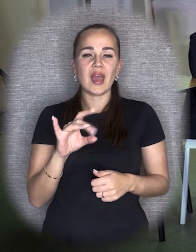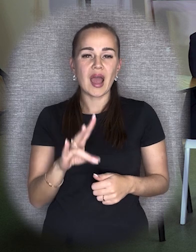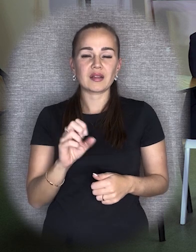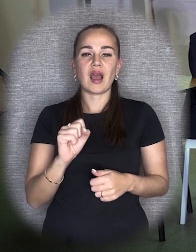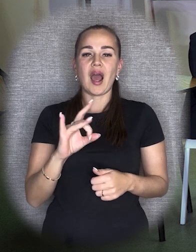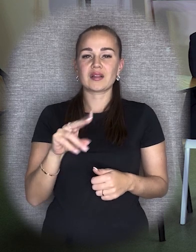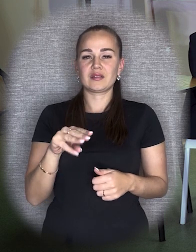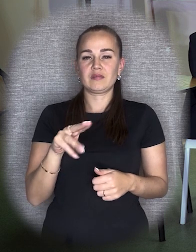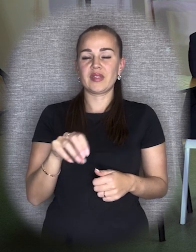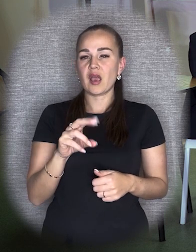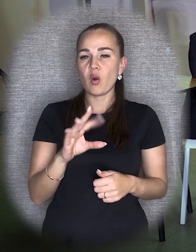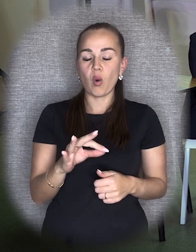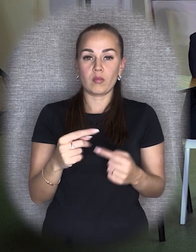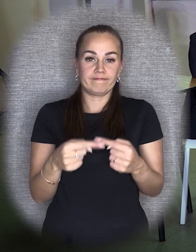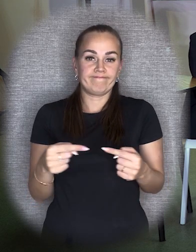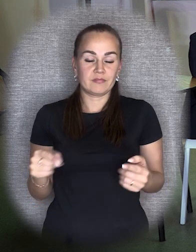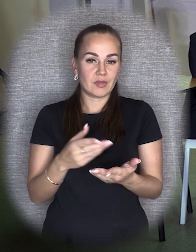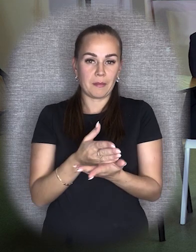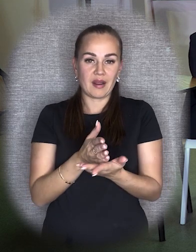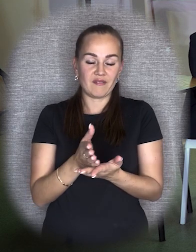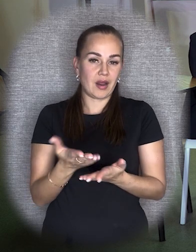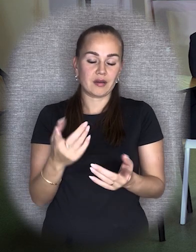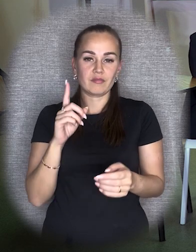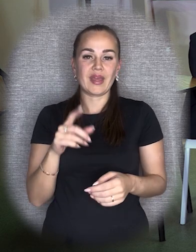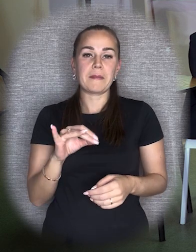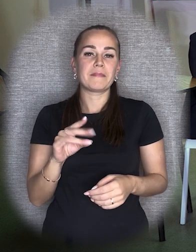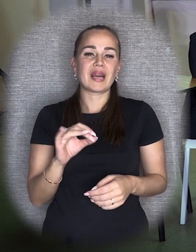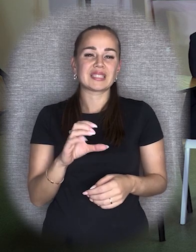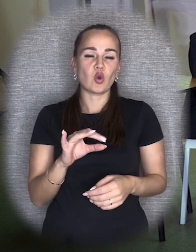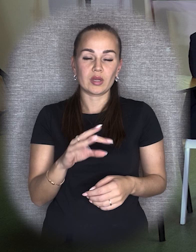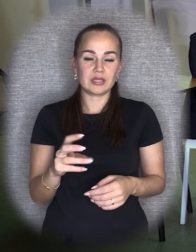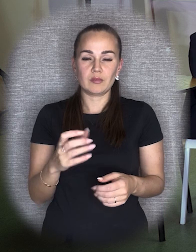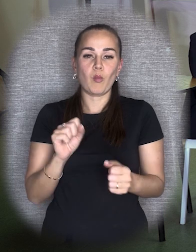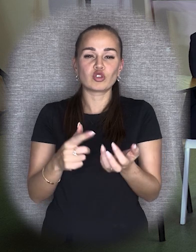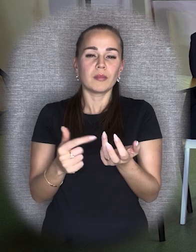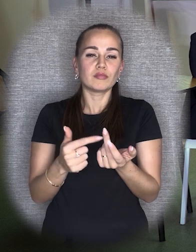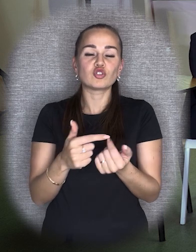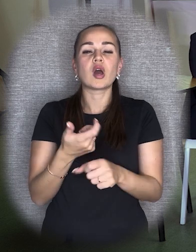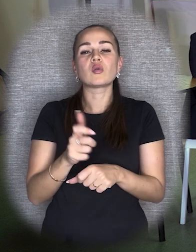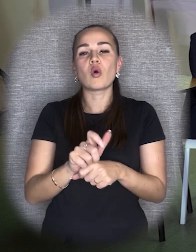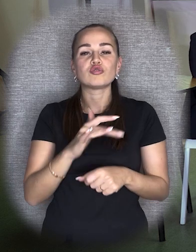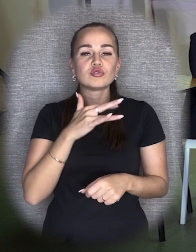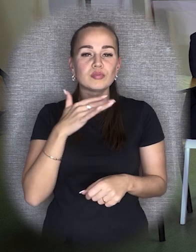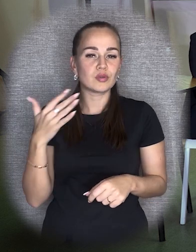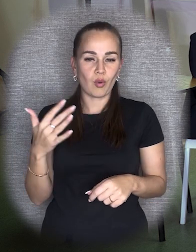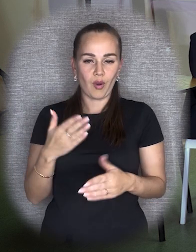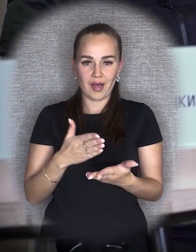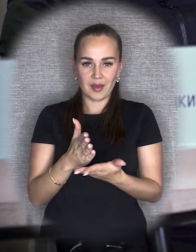и наив, и импрессионизм, и экспрессионизм. Можно до бесконечности перечислять